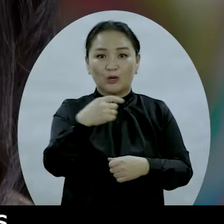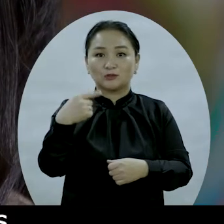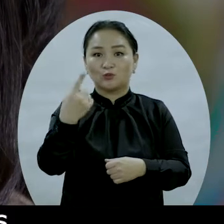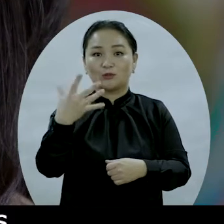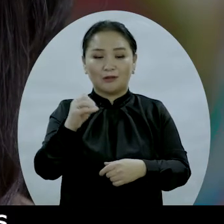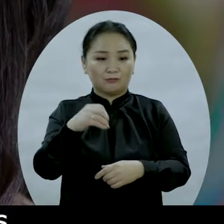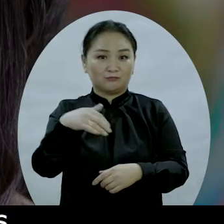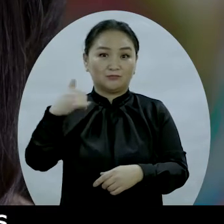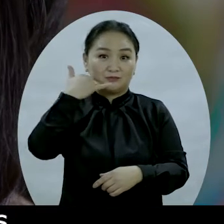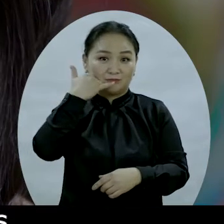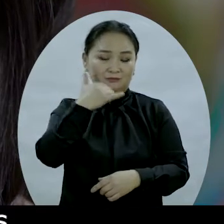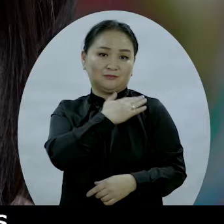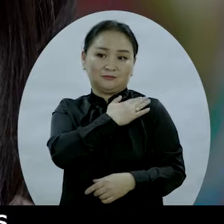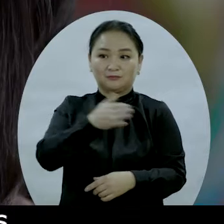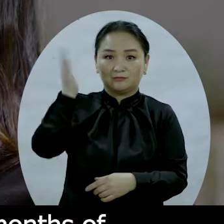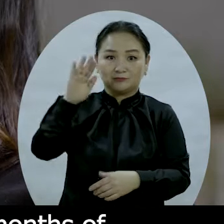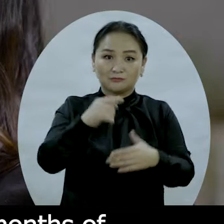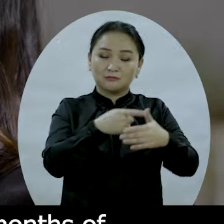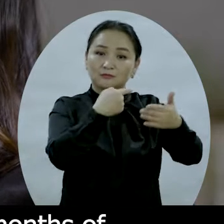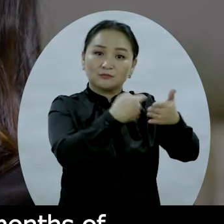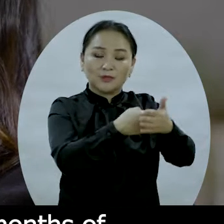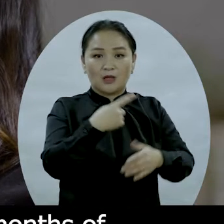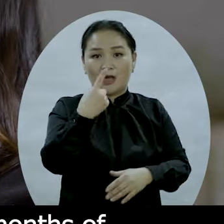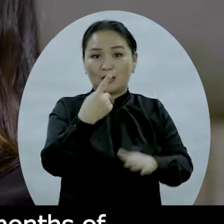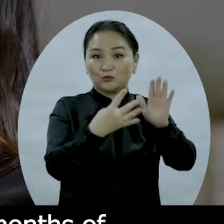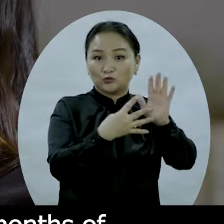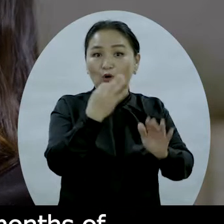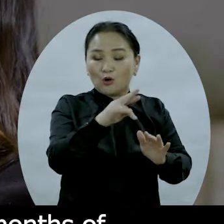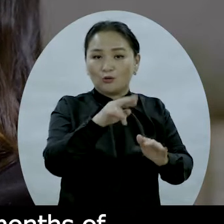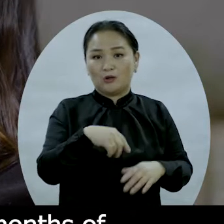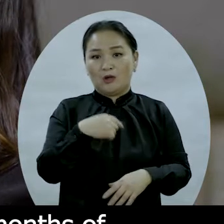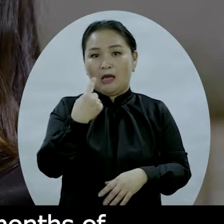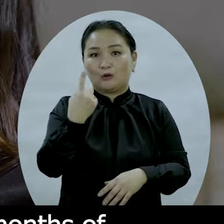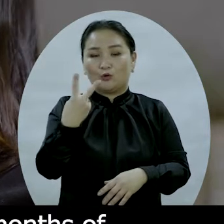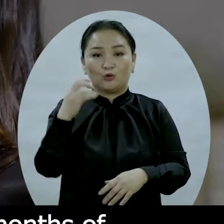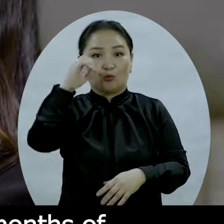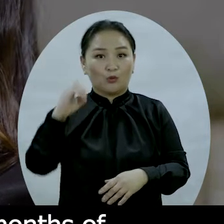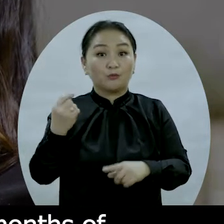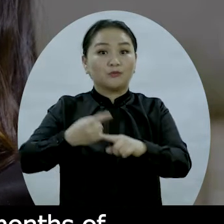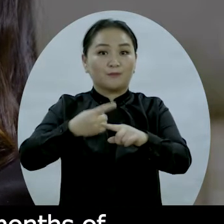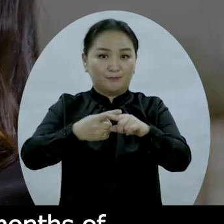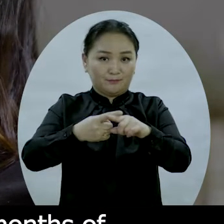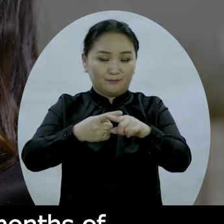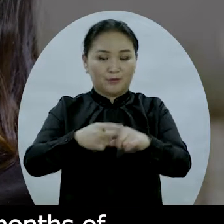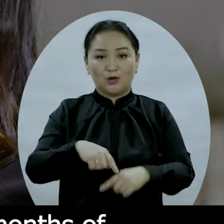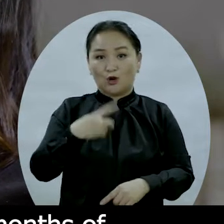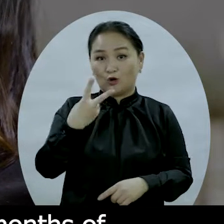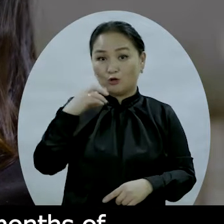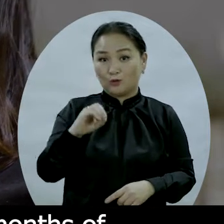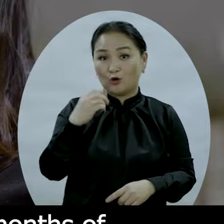100-аас 150 дуудлага цагдаагийн байгууллагад бүртгэгдчихсэн. Энэ нь 19 оны байдлаас 12% нэмэгдсэн. А